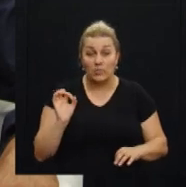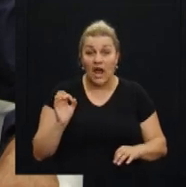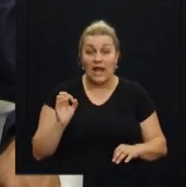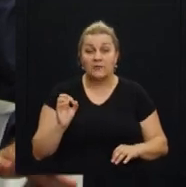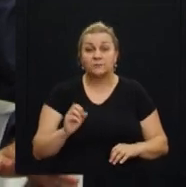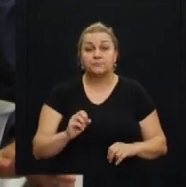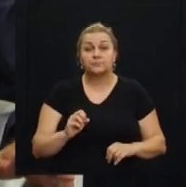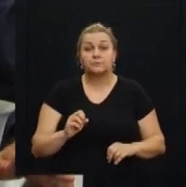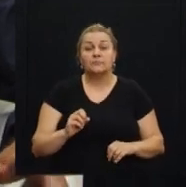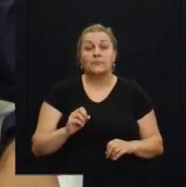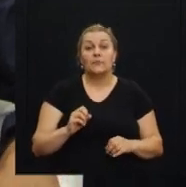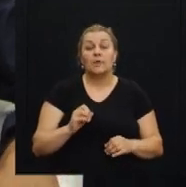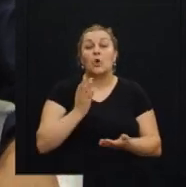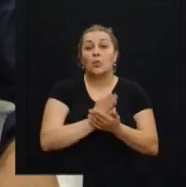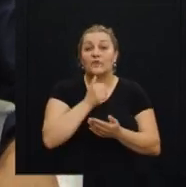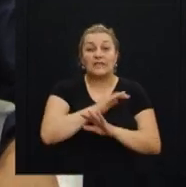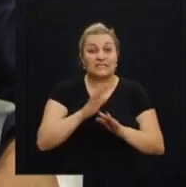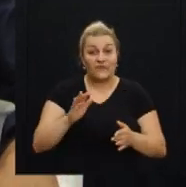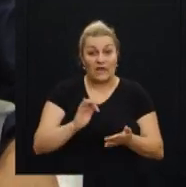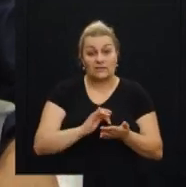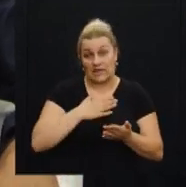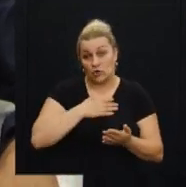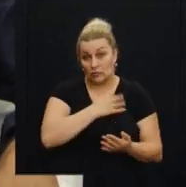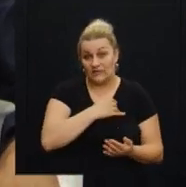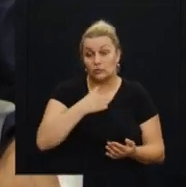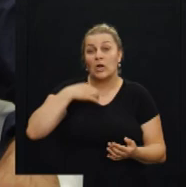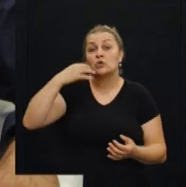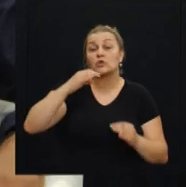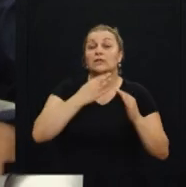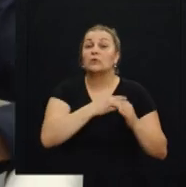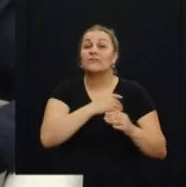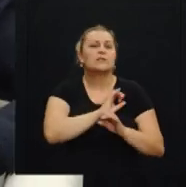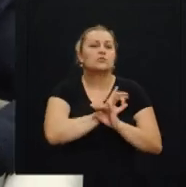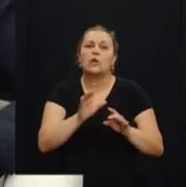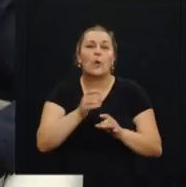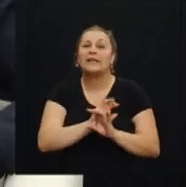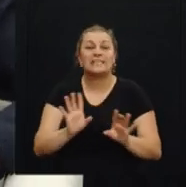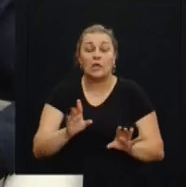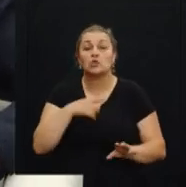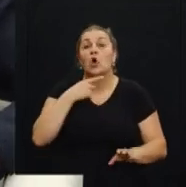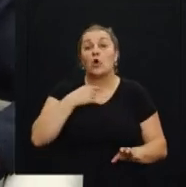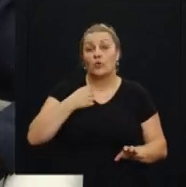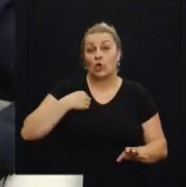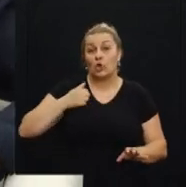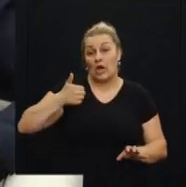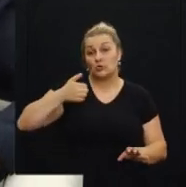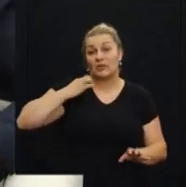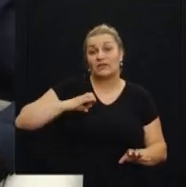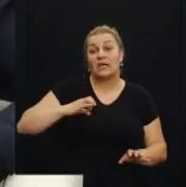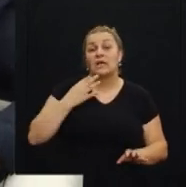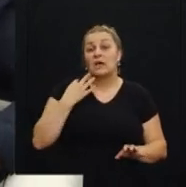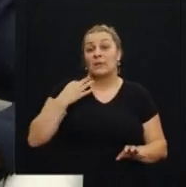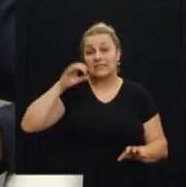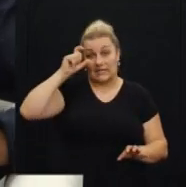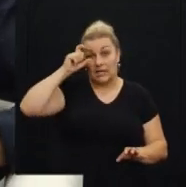obrane. Uvijek i sve za našu Hrvatsku, a našu jedinu i vječnu Hrvatsku nikome ni za što govorio je naš prvi hrvatski